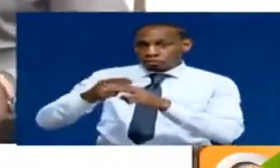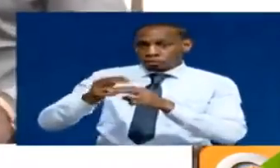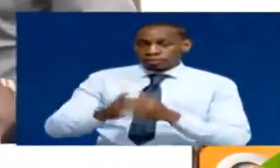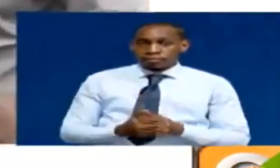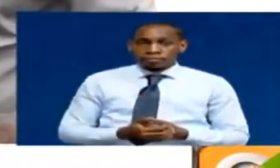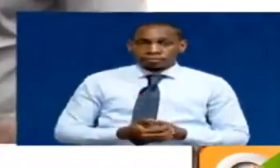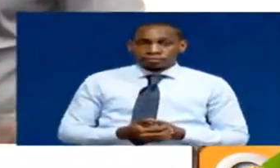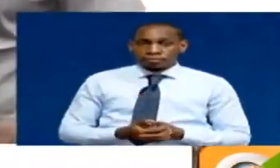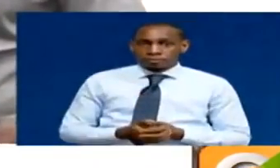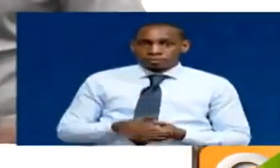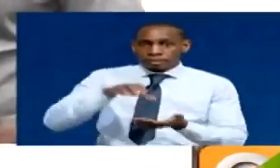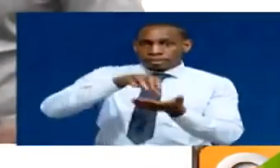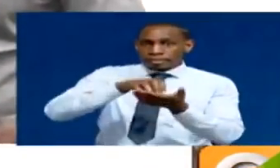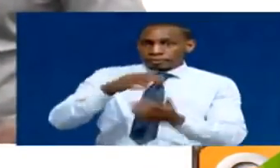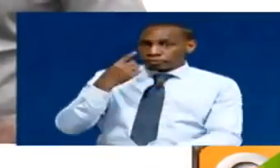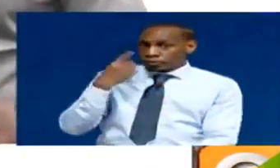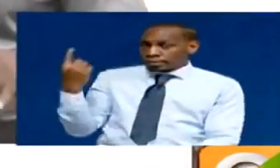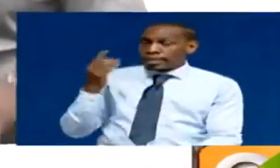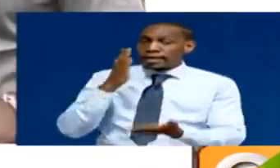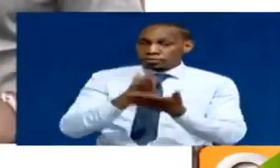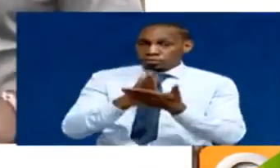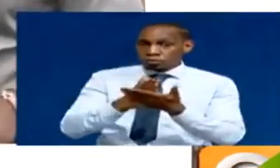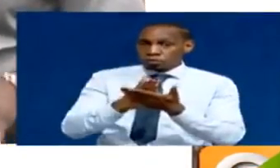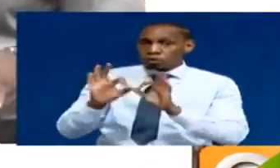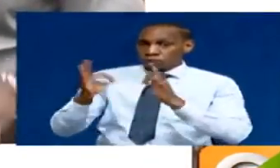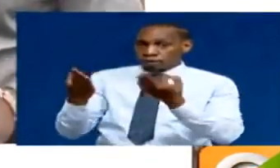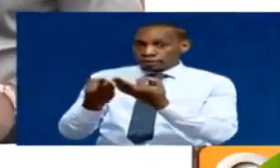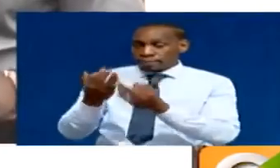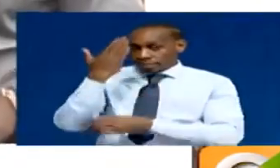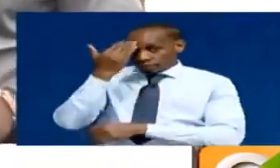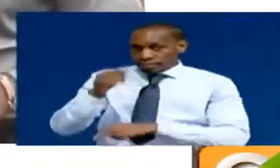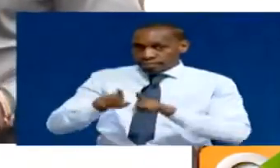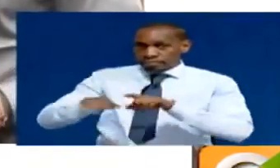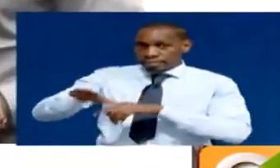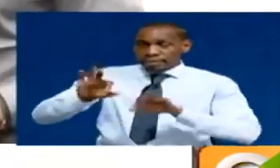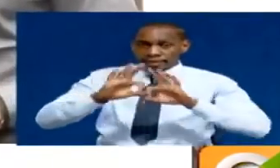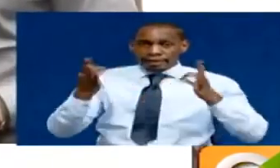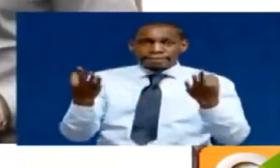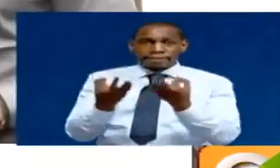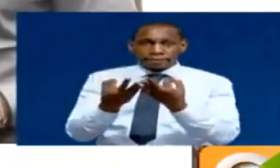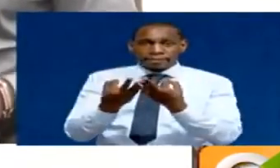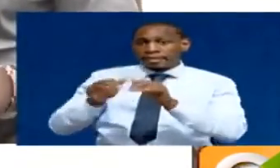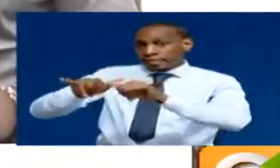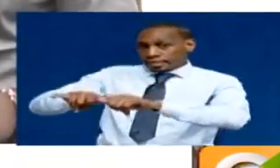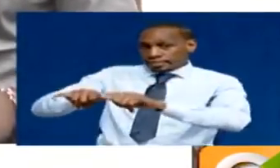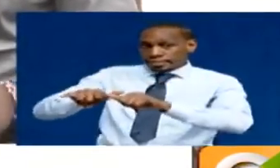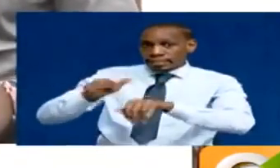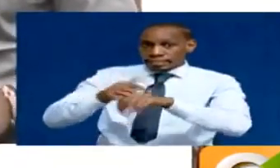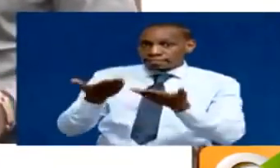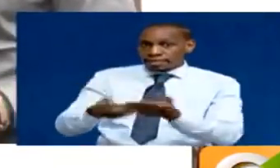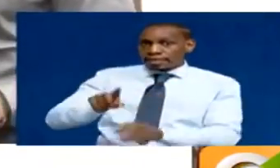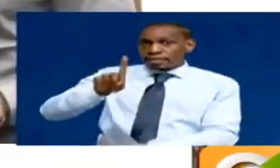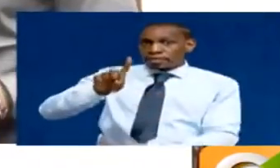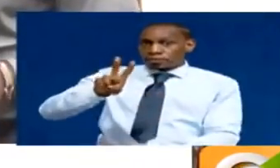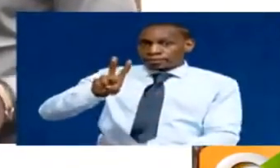karibuni. Hii ndiyo taswira kamili katika boma hili, kwani hapa ndipo familia hii inapoishi katika karne hii